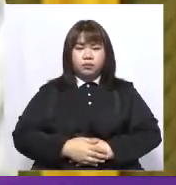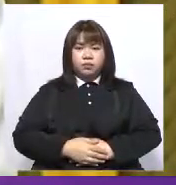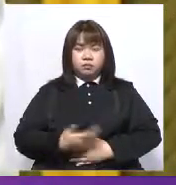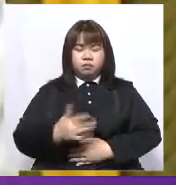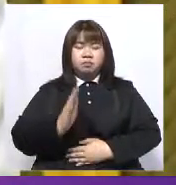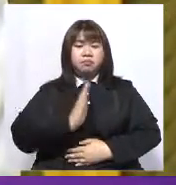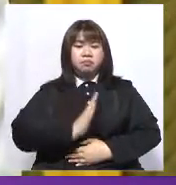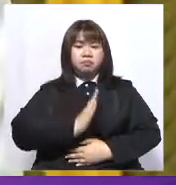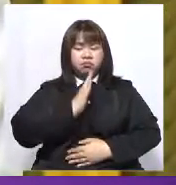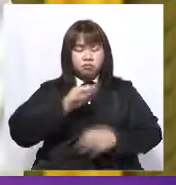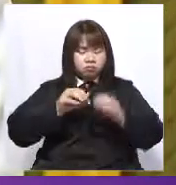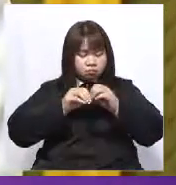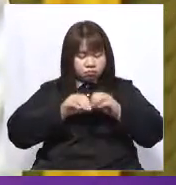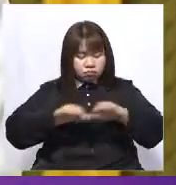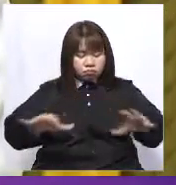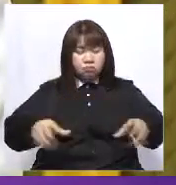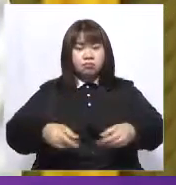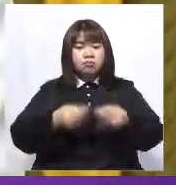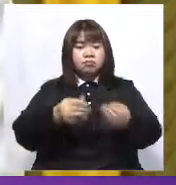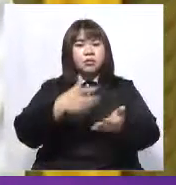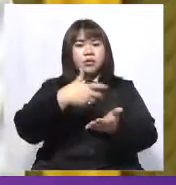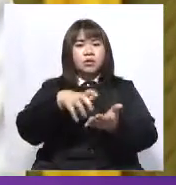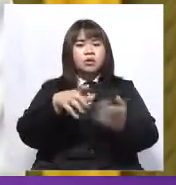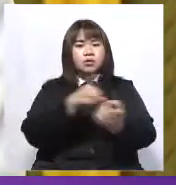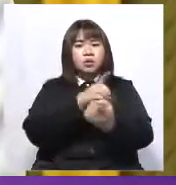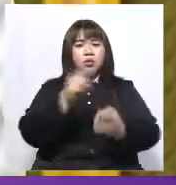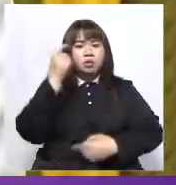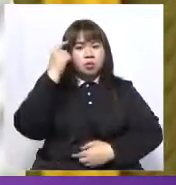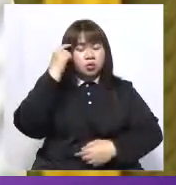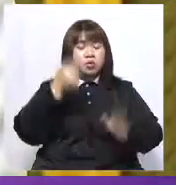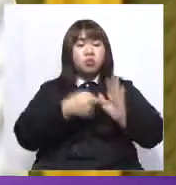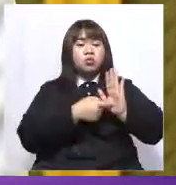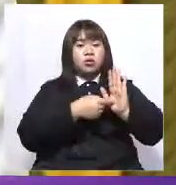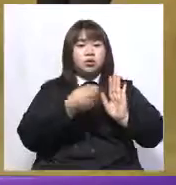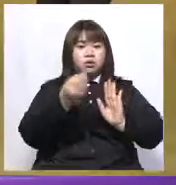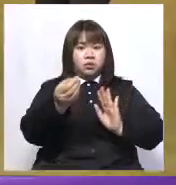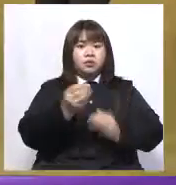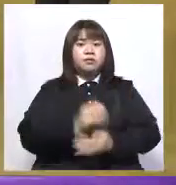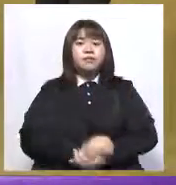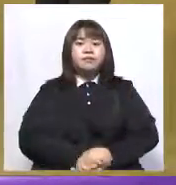แพร่เกียรติคุณความดีที่ให้เป็นที่ประจักษ์และเป็นแบบอย่างที่ดีต่อสังคมอีกด้วยครับ